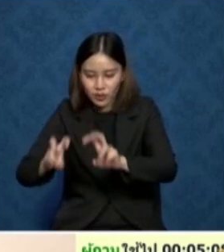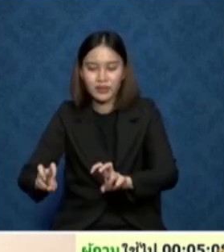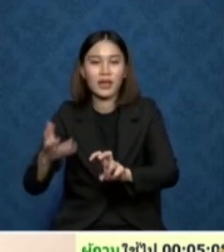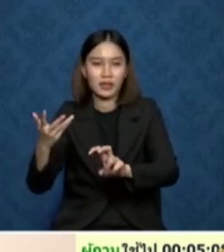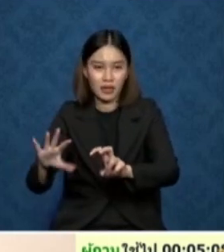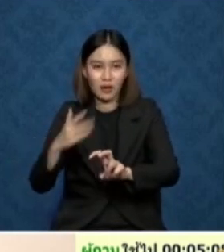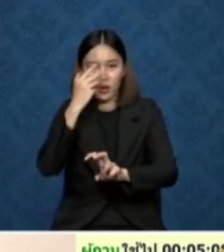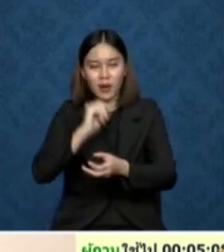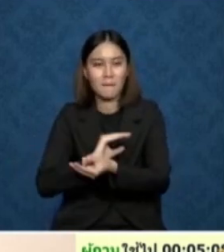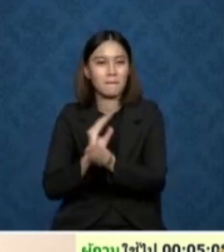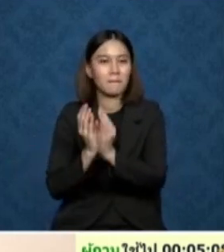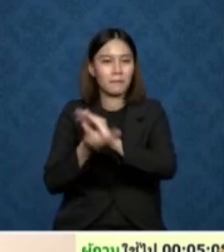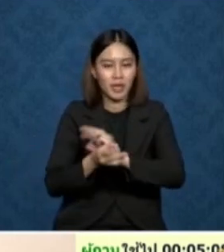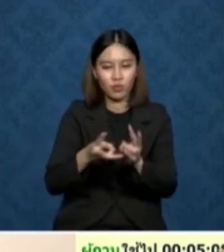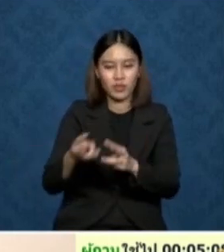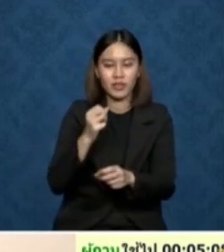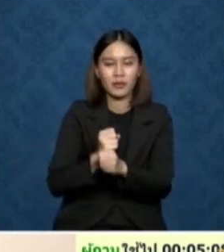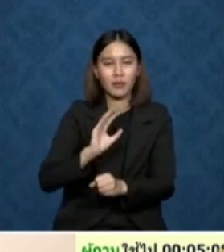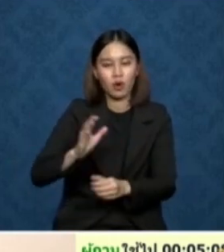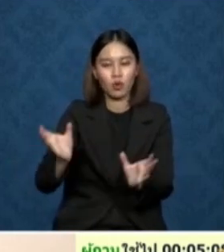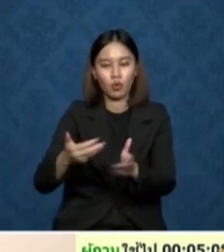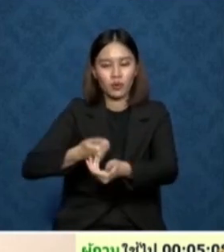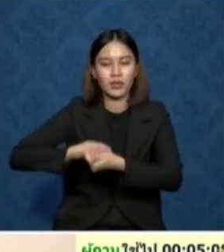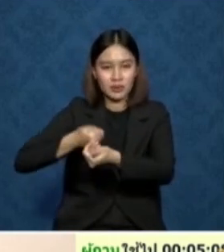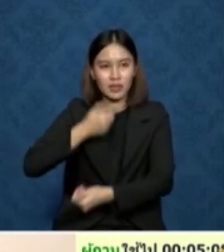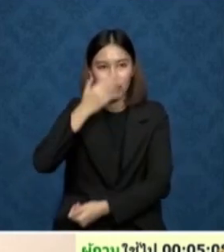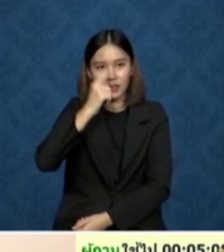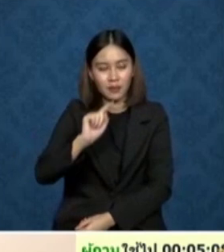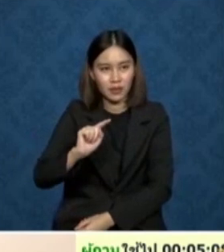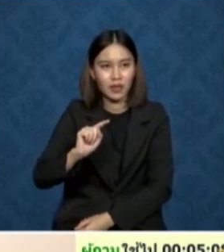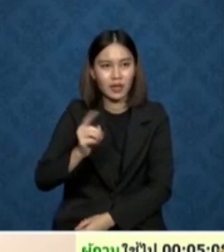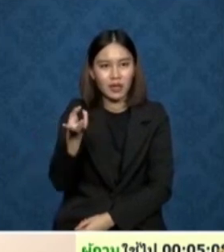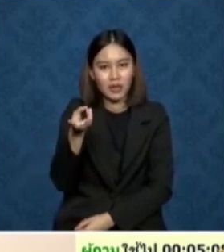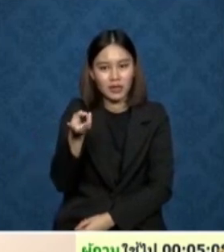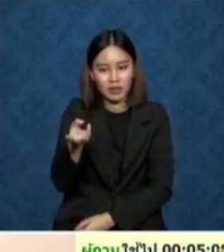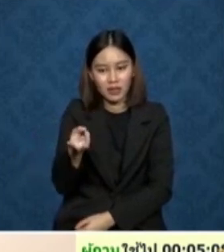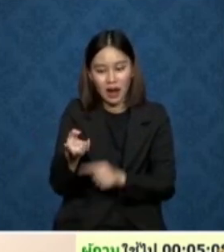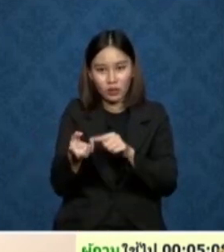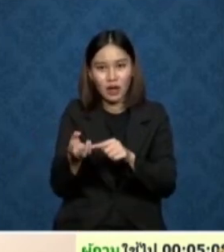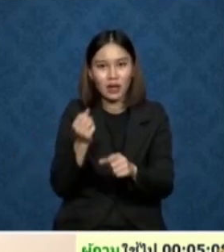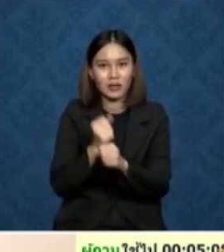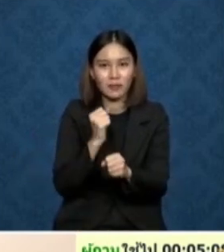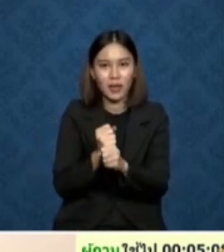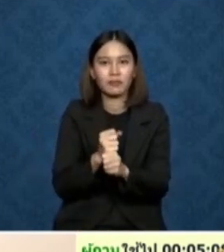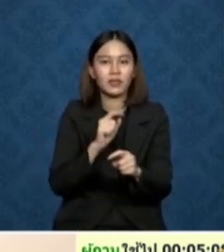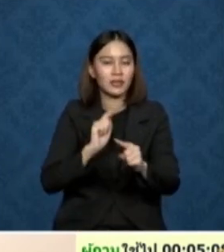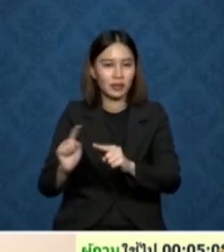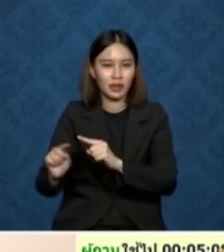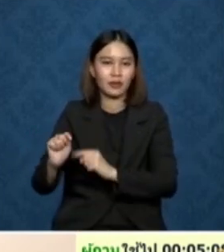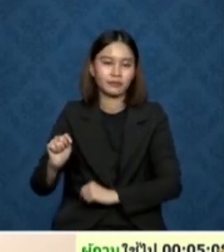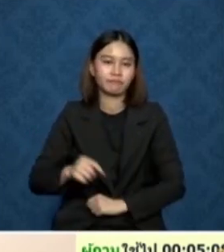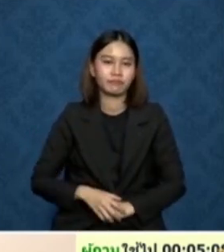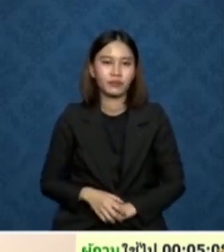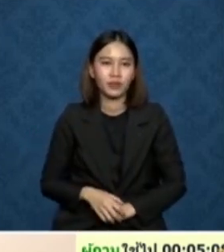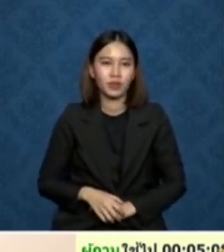ารศิจัแล้วเพื่จะเปลยนแลงการผลิของเกศตรกรเพื่ให้อยู่ในการดำเนินการผลิของเค้า